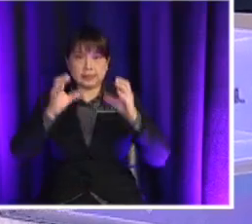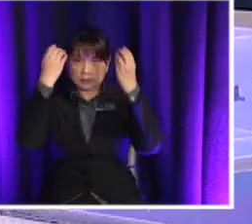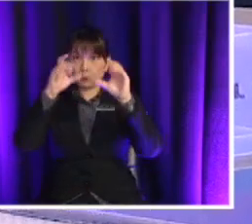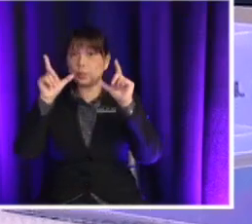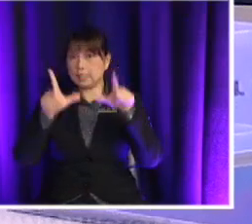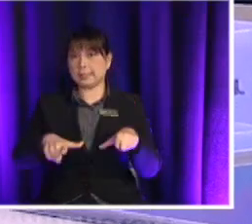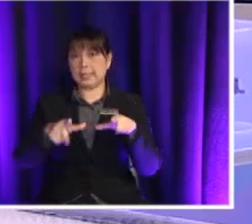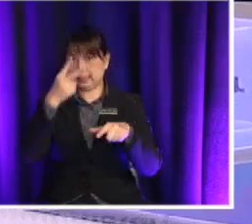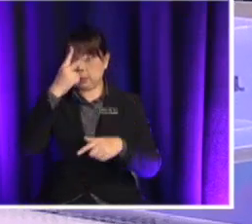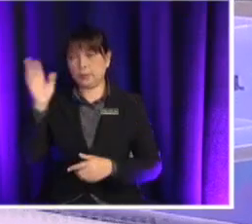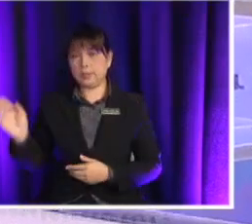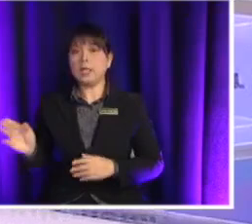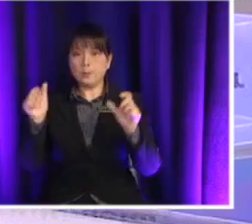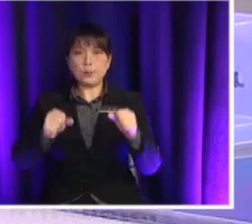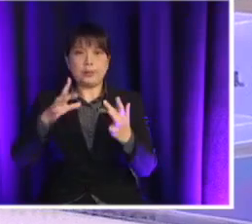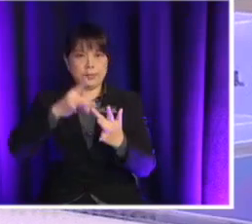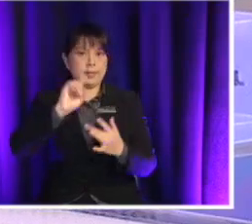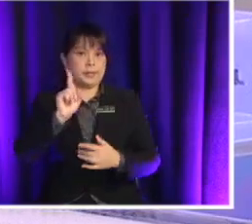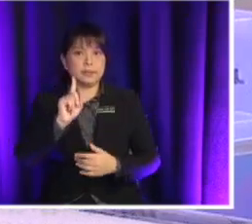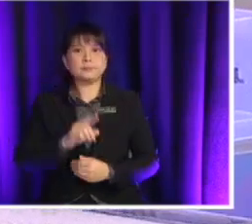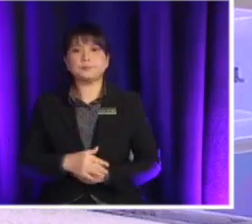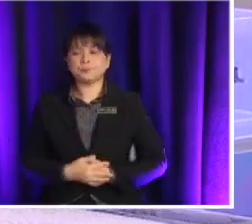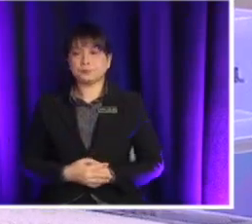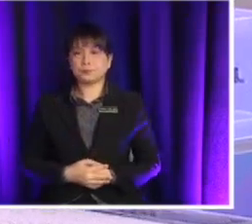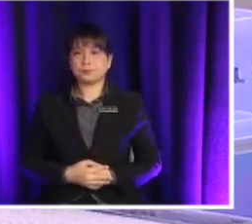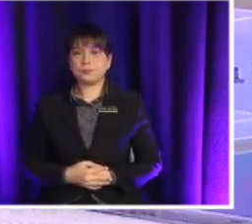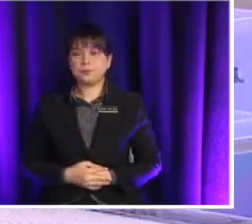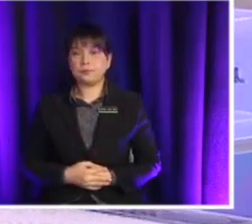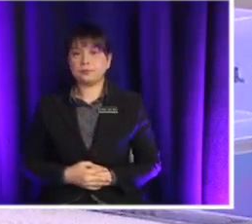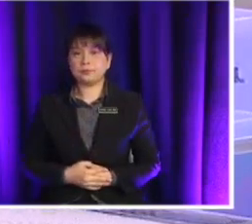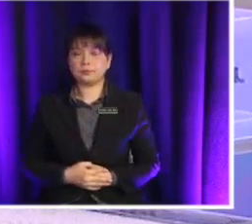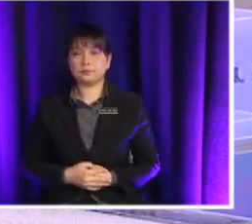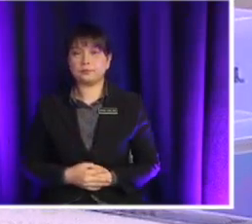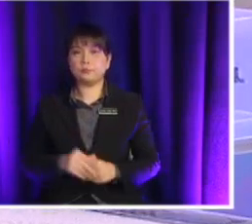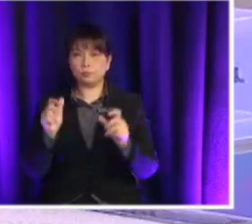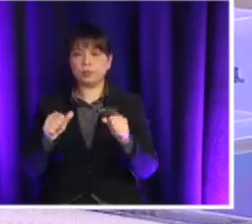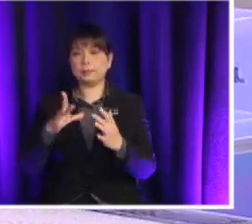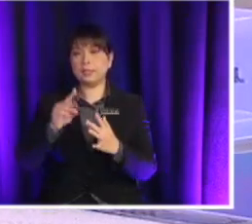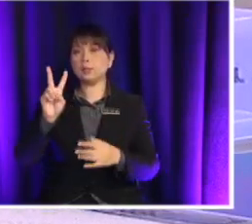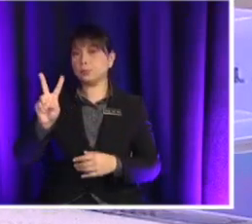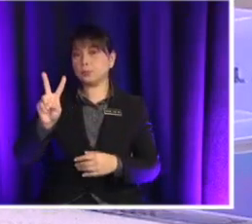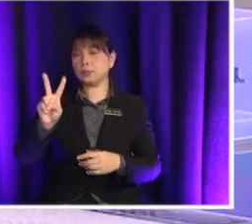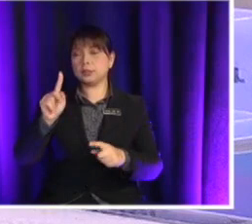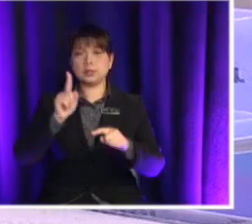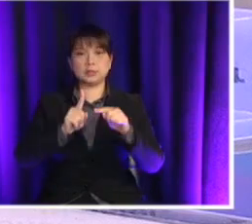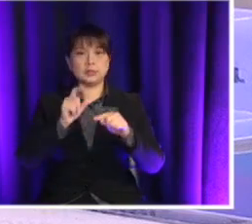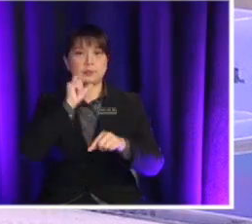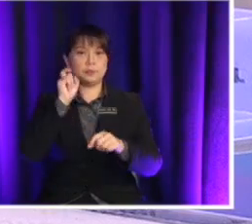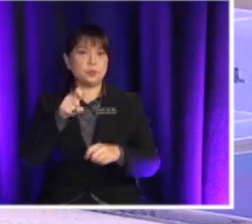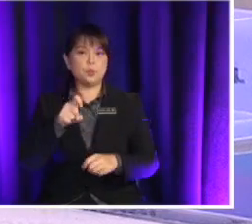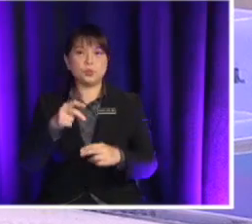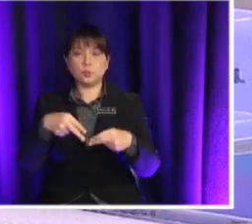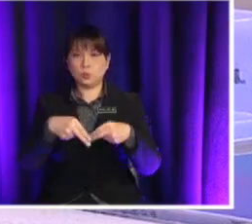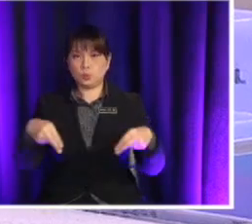yang ni maksudnya kita boleh pilih. Okey, kita nak pilih. Kalau yang kita pilih yang ada 2 tamatan ni Aiman, maksudnya kita tak perlu nak ukur lah, cumanya kita pastikan jangan